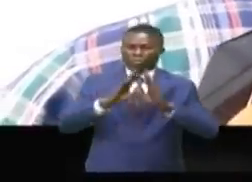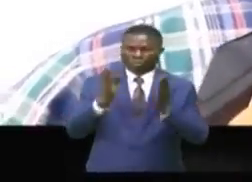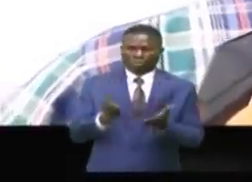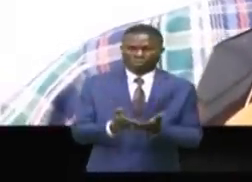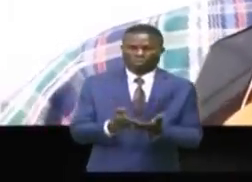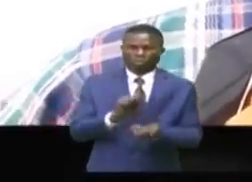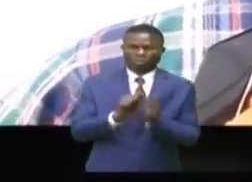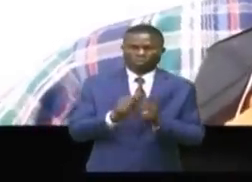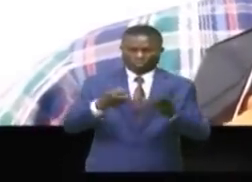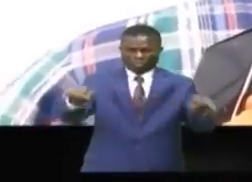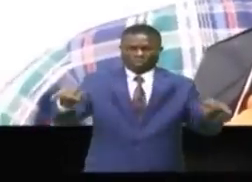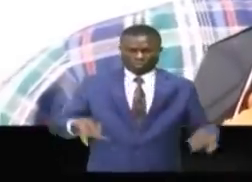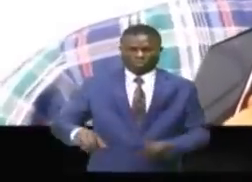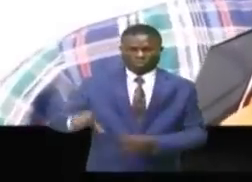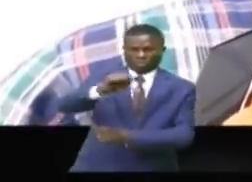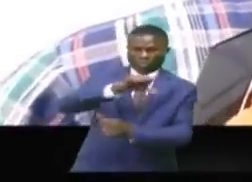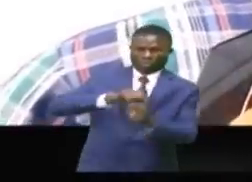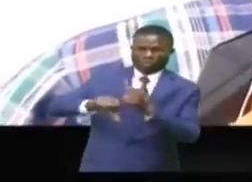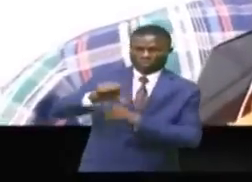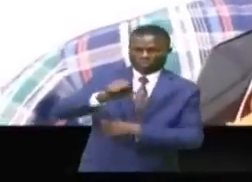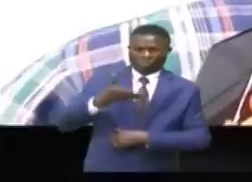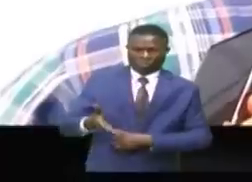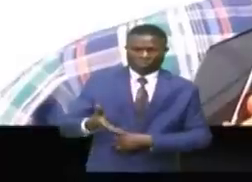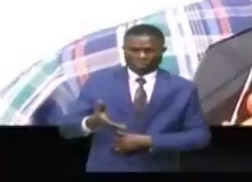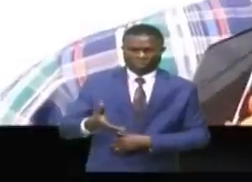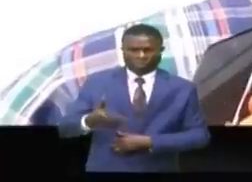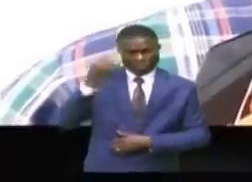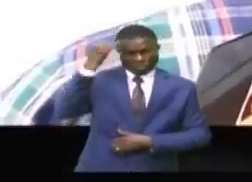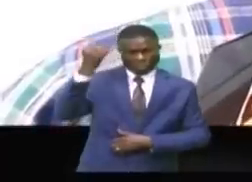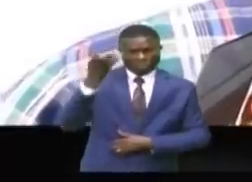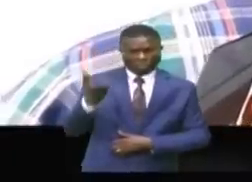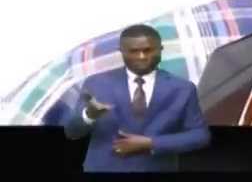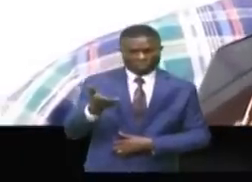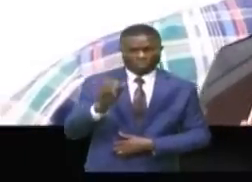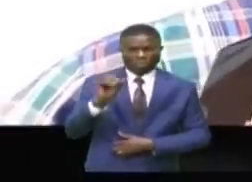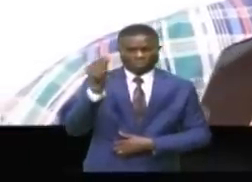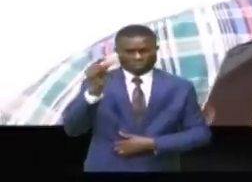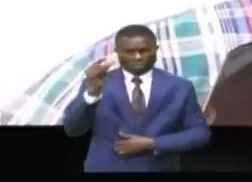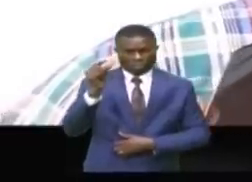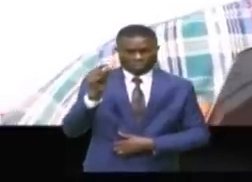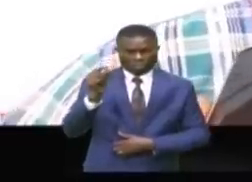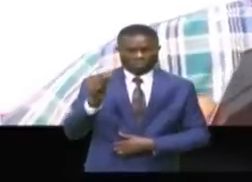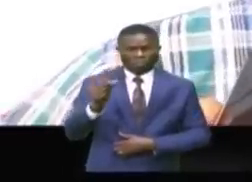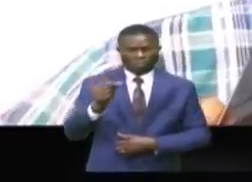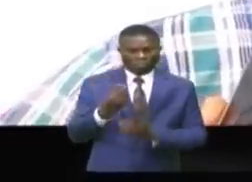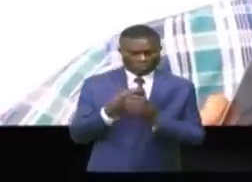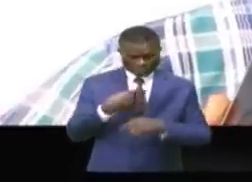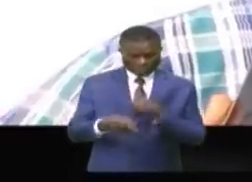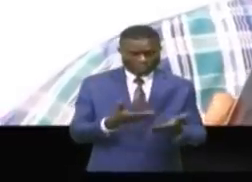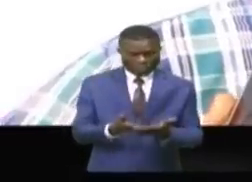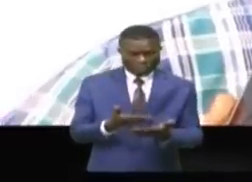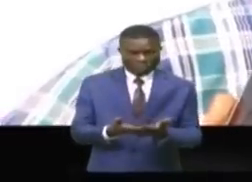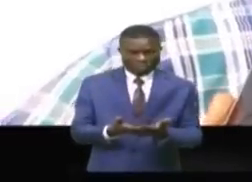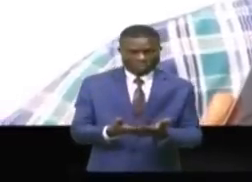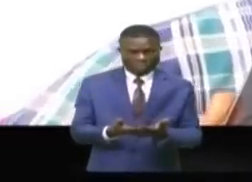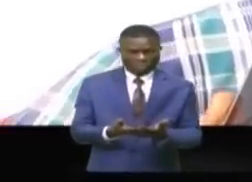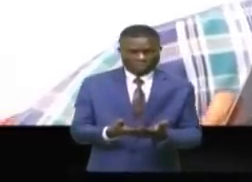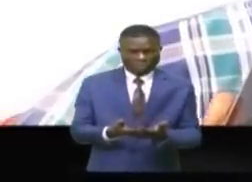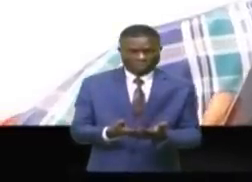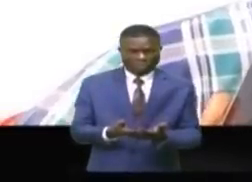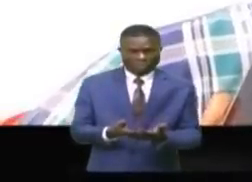aspect environnemental. Et je pense que même les miniers qui sont en phase d'implantation seront tout à